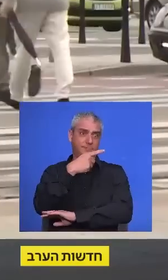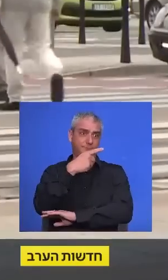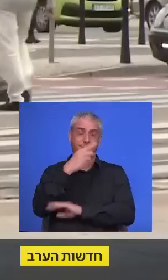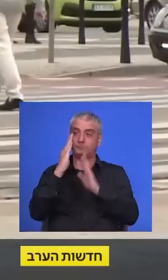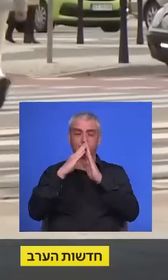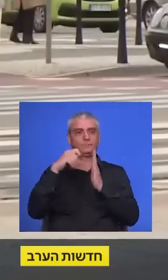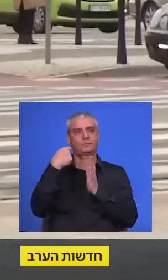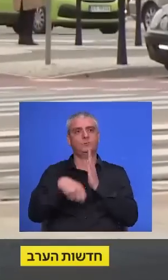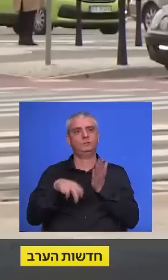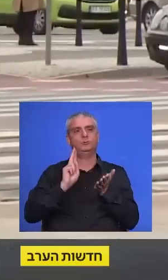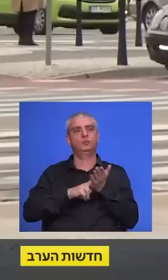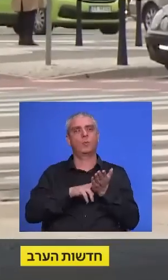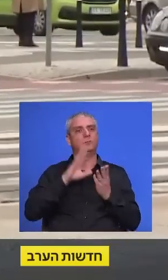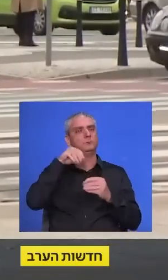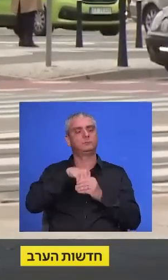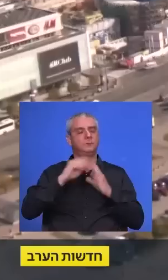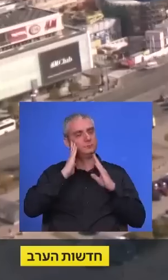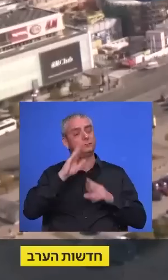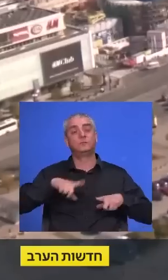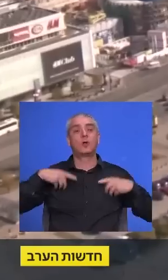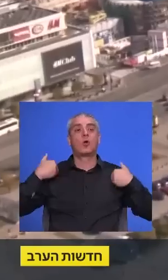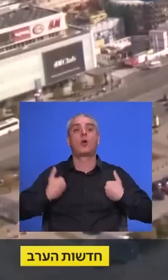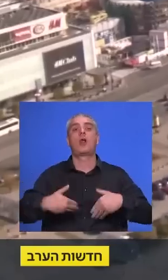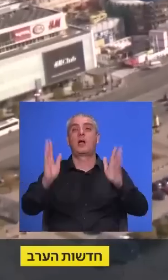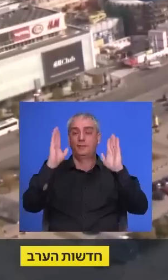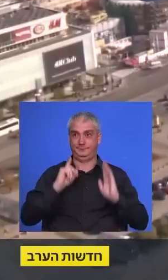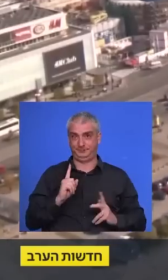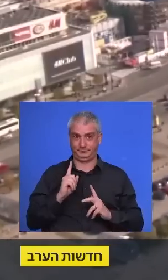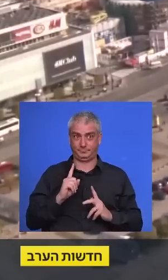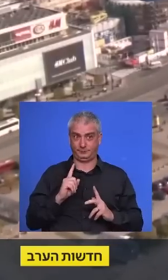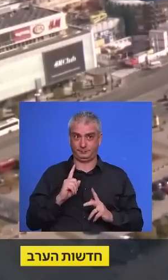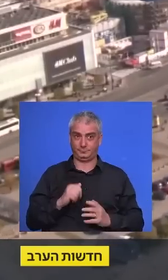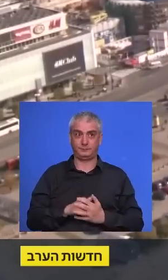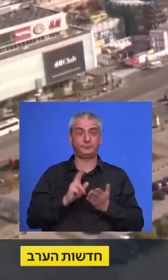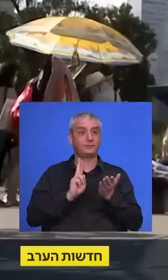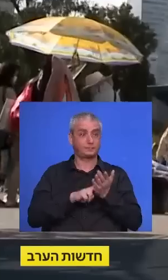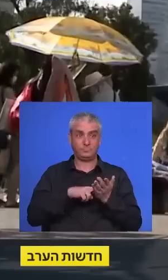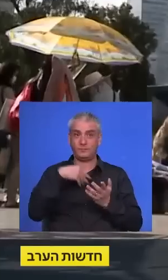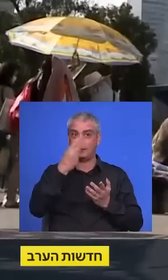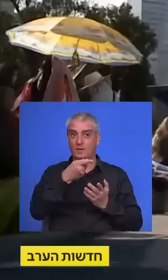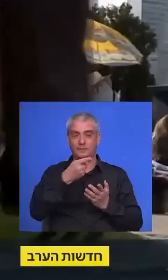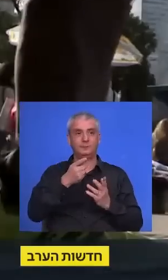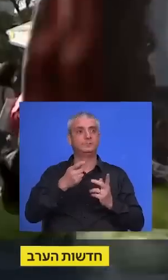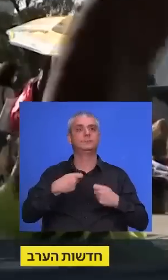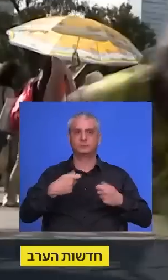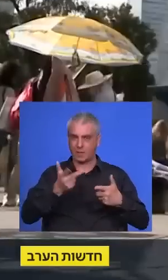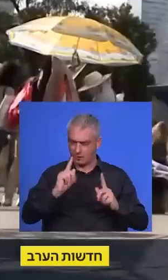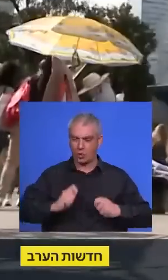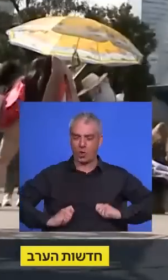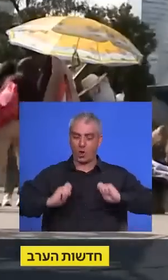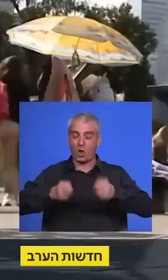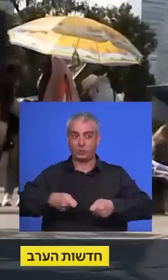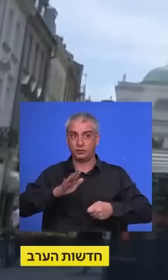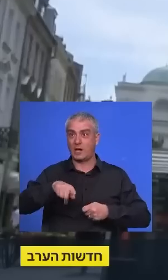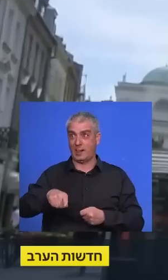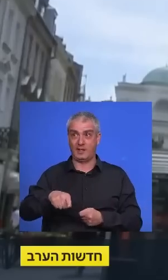והדיירים קונים זכות לגור בדירות האלה, לכל החיים. הזכות הזאת ניתנת למחירה או להורשה